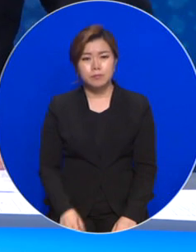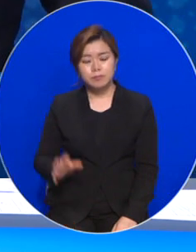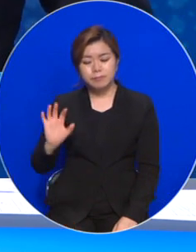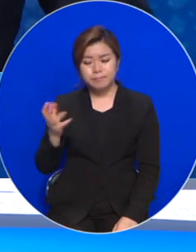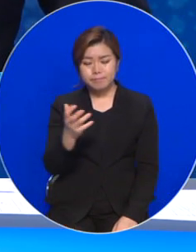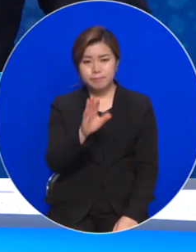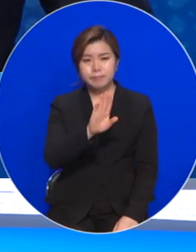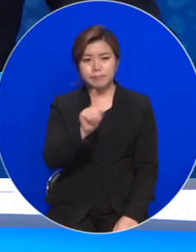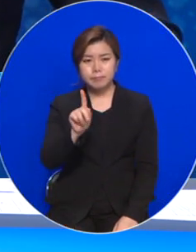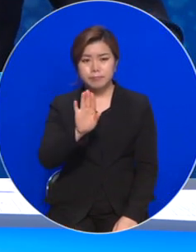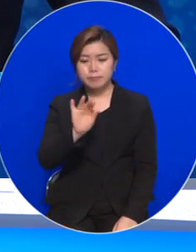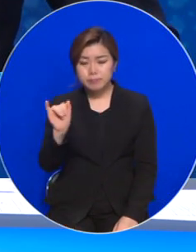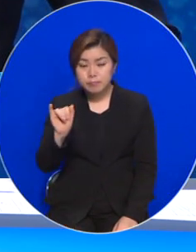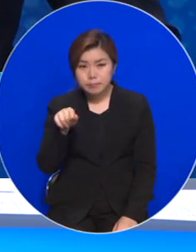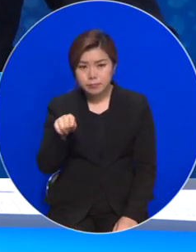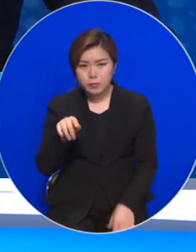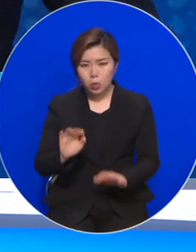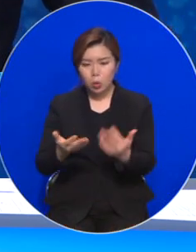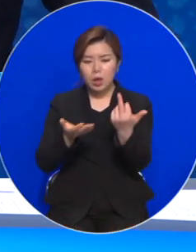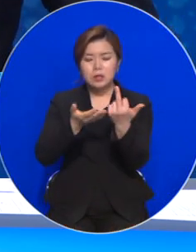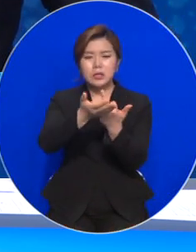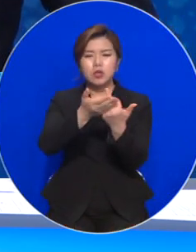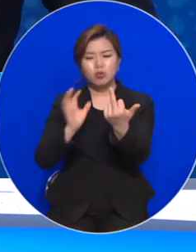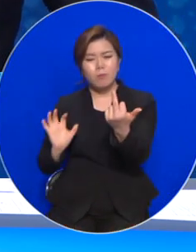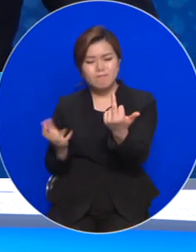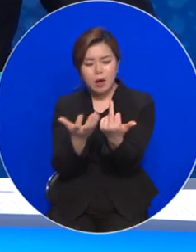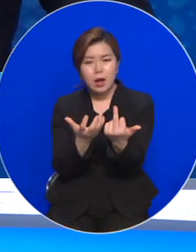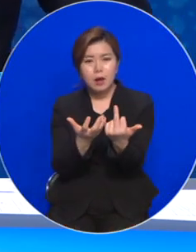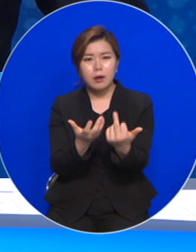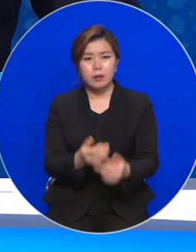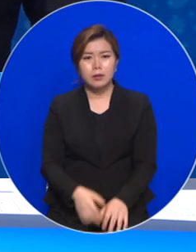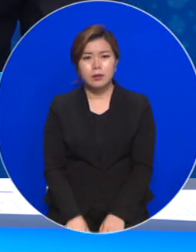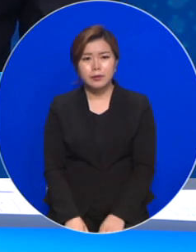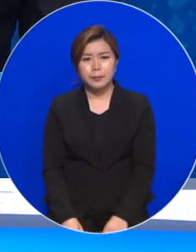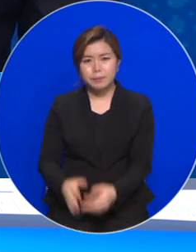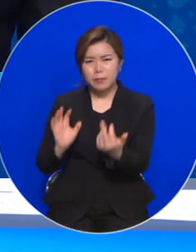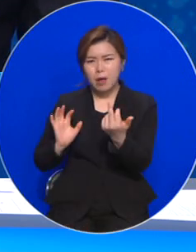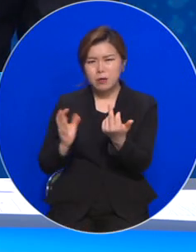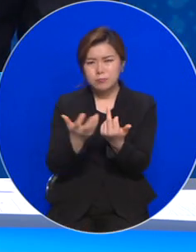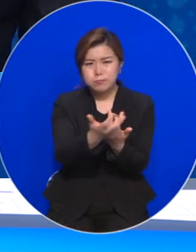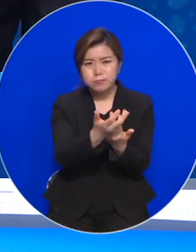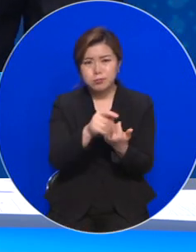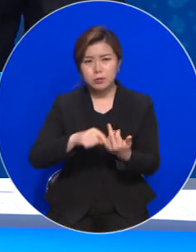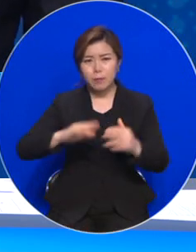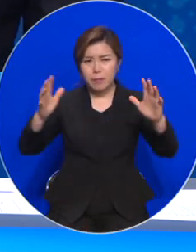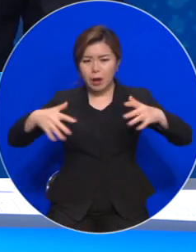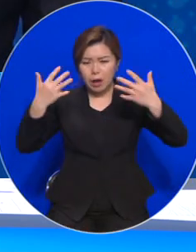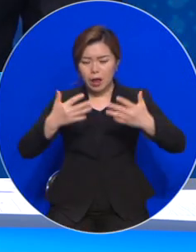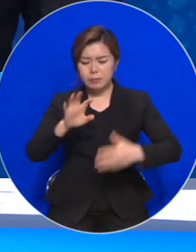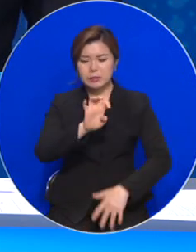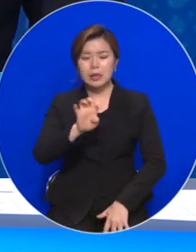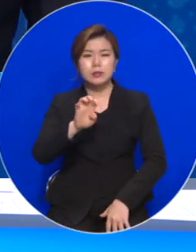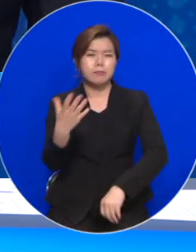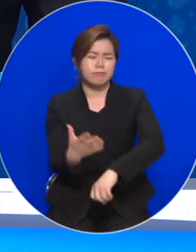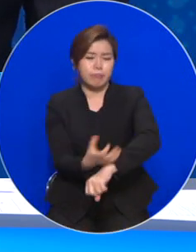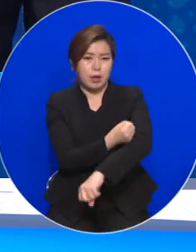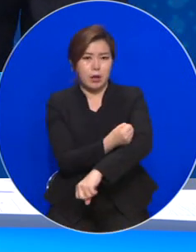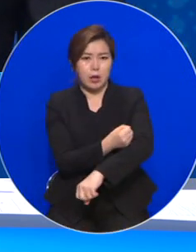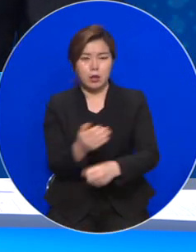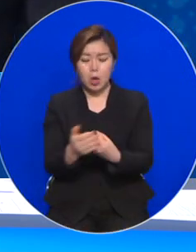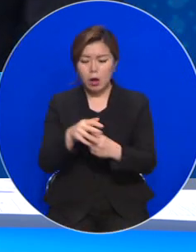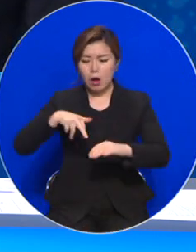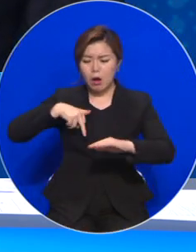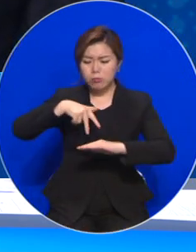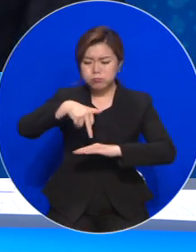제8호 태풍 바비가 오늘 제주를 강타했습니다. 태풍이 지나간 곳은 초속 40m의 매우 강한 바람이 불어